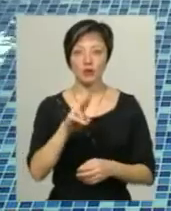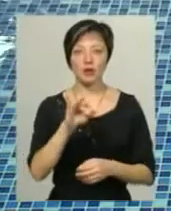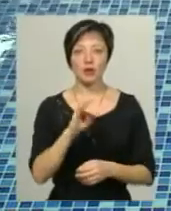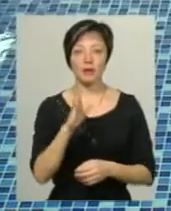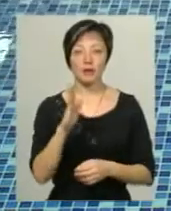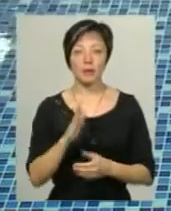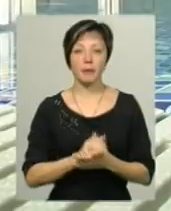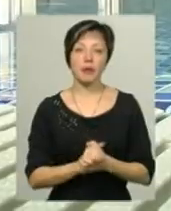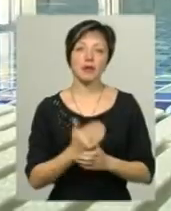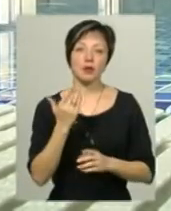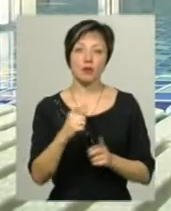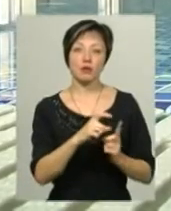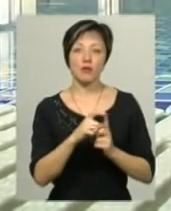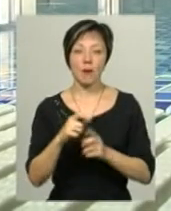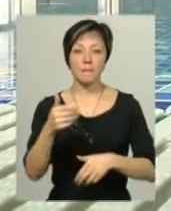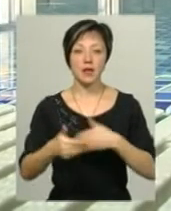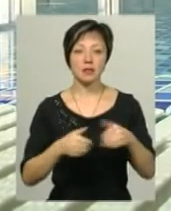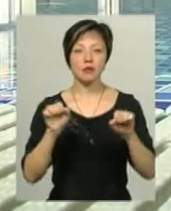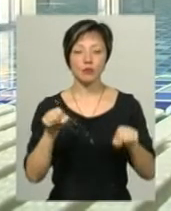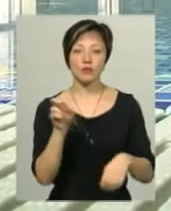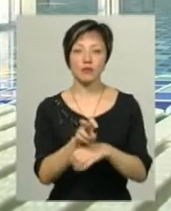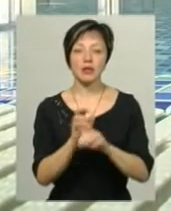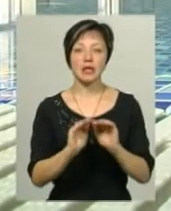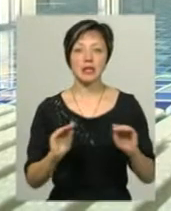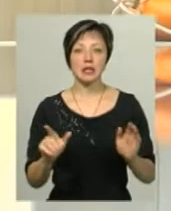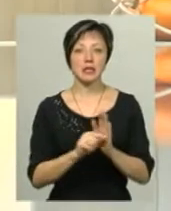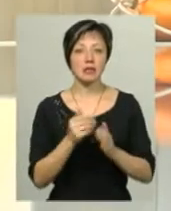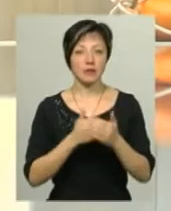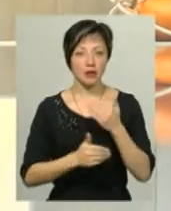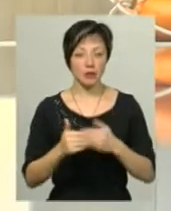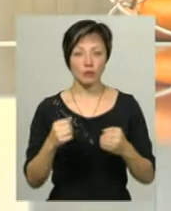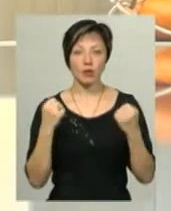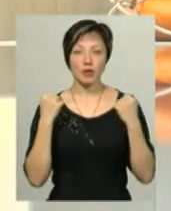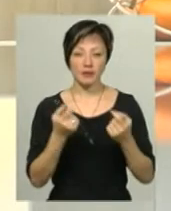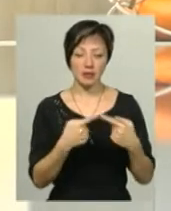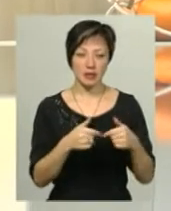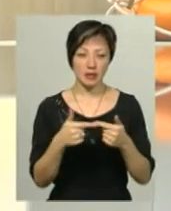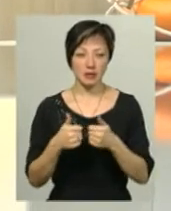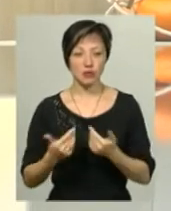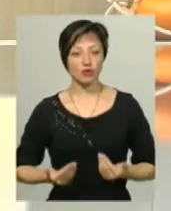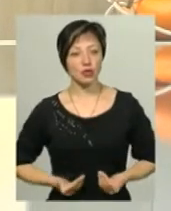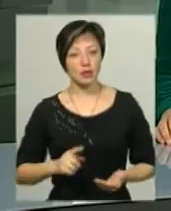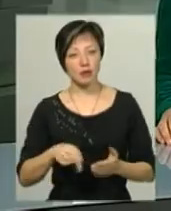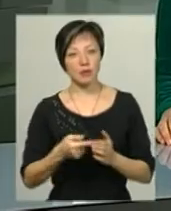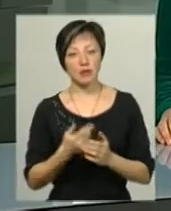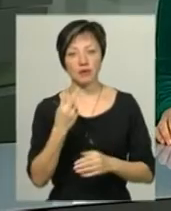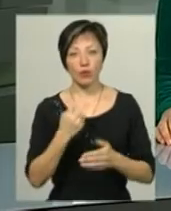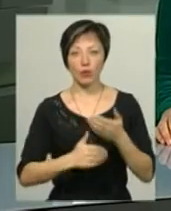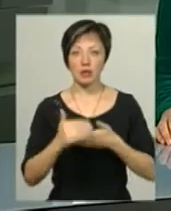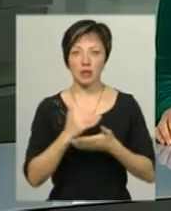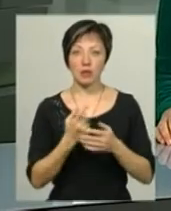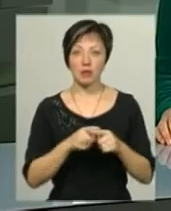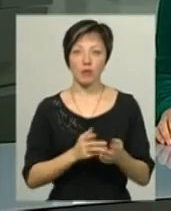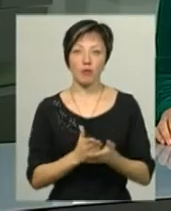Олег Юрчак. За його словами, басейн зможуть відвідувати діти з інвалідністю, діти спортивних секцій та жителі міста. Для 2 останніх ця